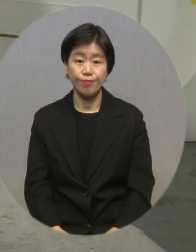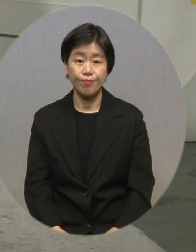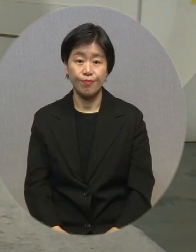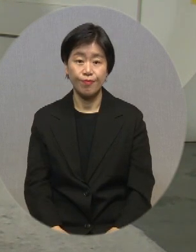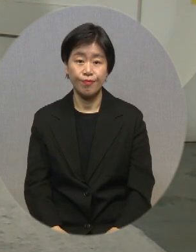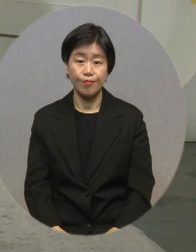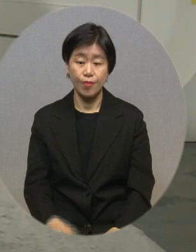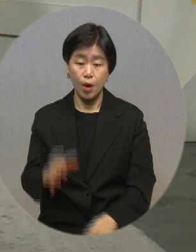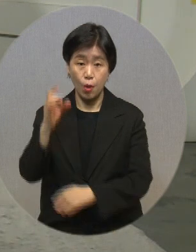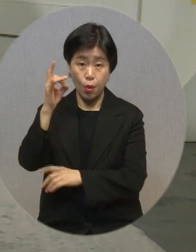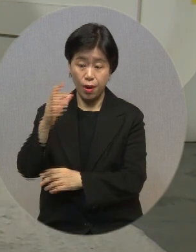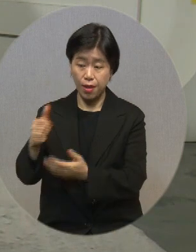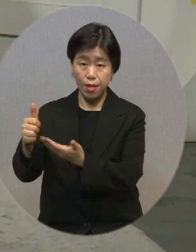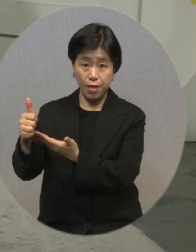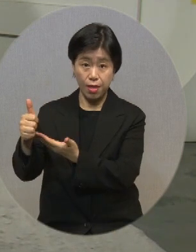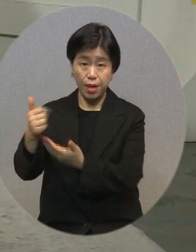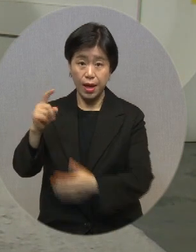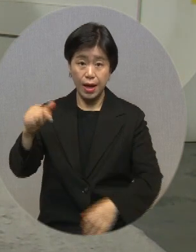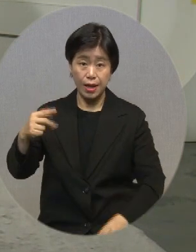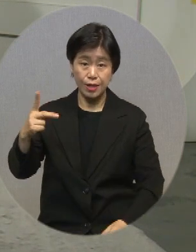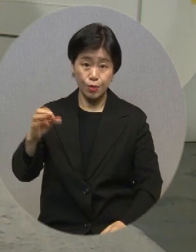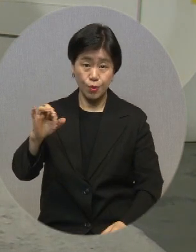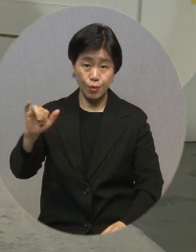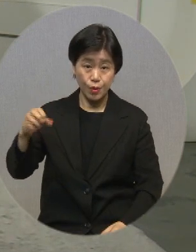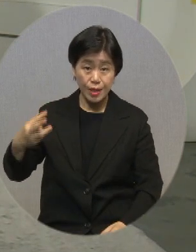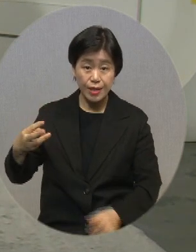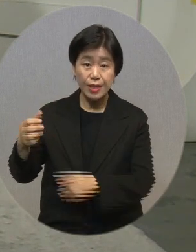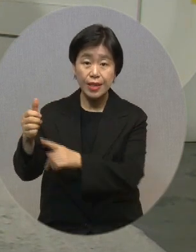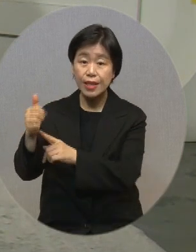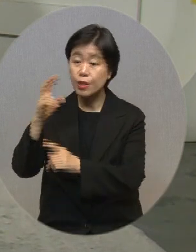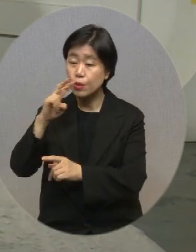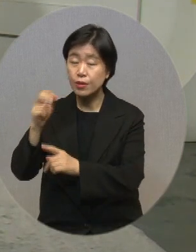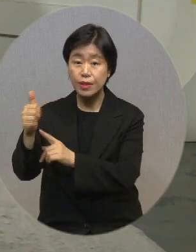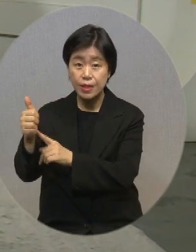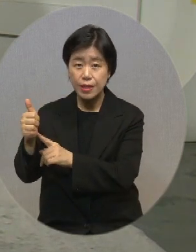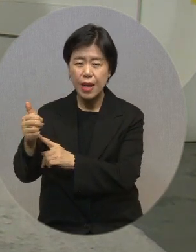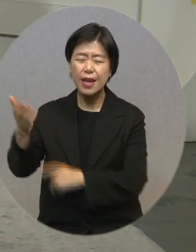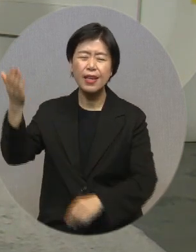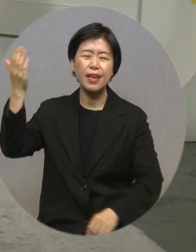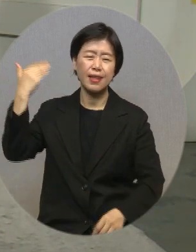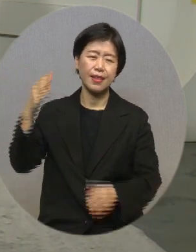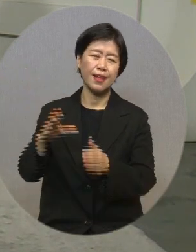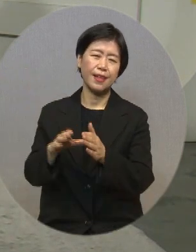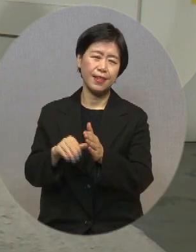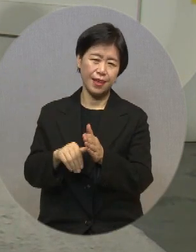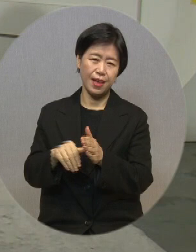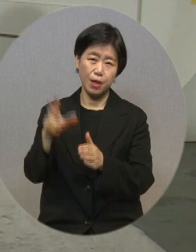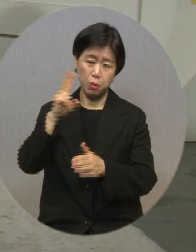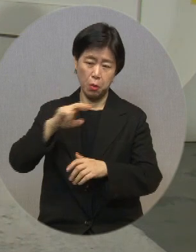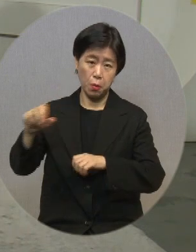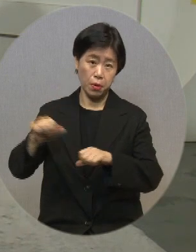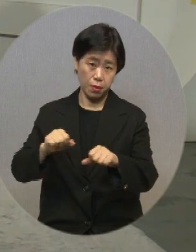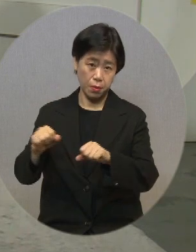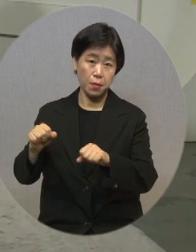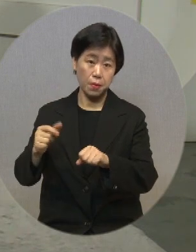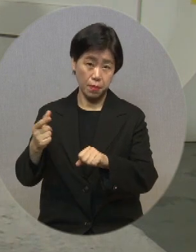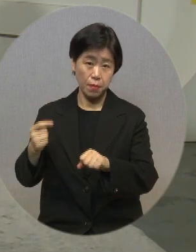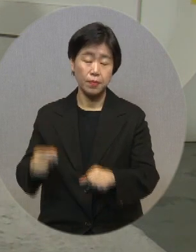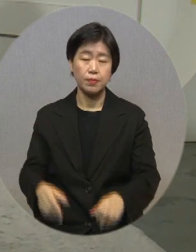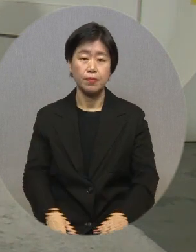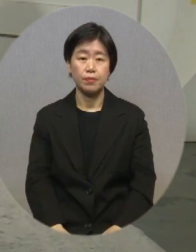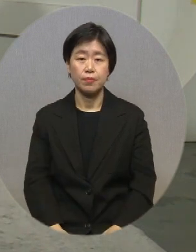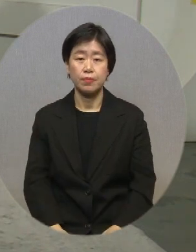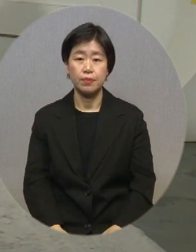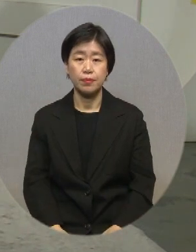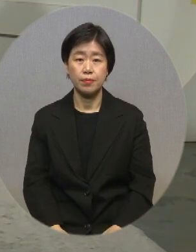한동일 가수분은 이제 저희 시대에 제가 젊은 시절에 이제 네. 그 가수분이신데 아, 그래서 좀 잘 예, 지금 모르겠어요. 노래 곡조